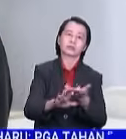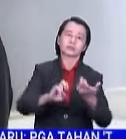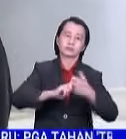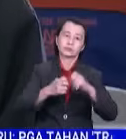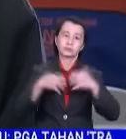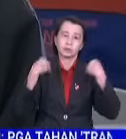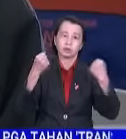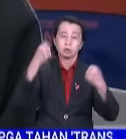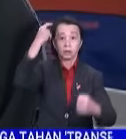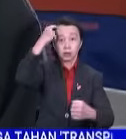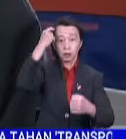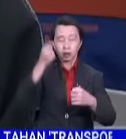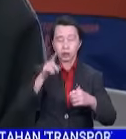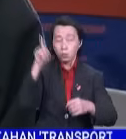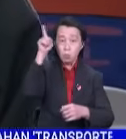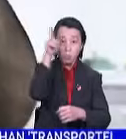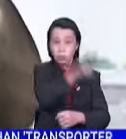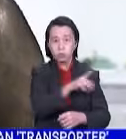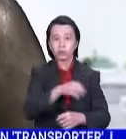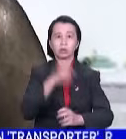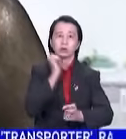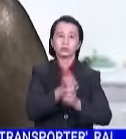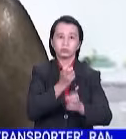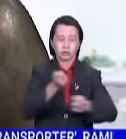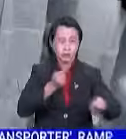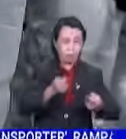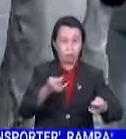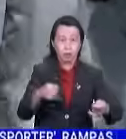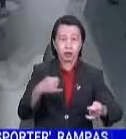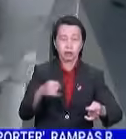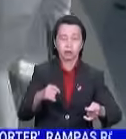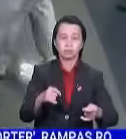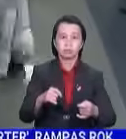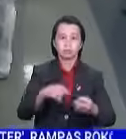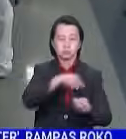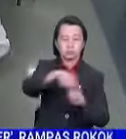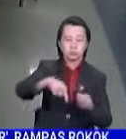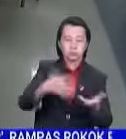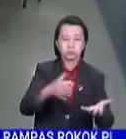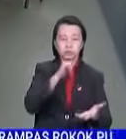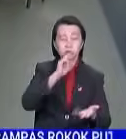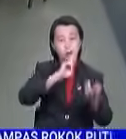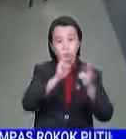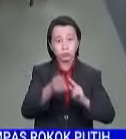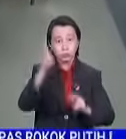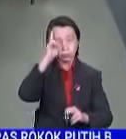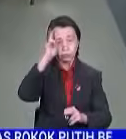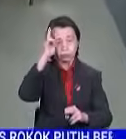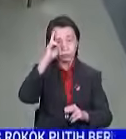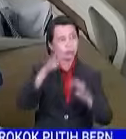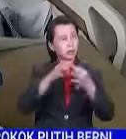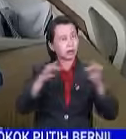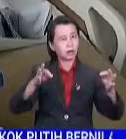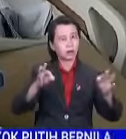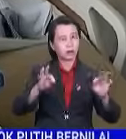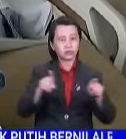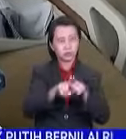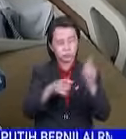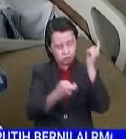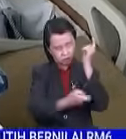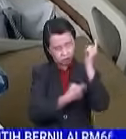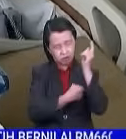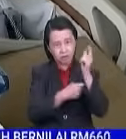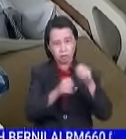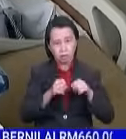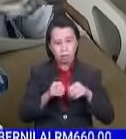masalah kesehatan mental Kian meruncing dan Sukardi kawal situasinya tidak ubah seperti peribahasa bagai getah